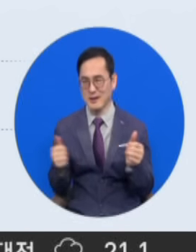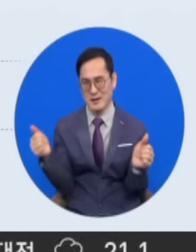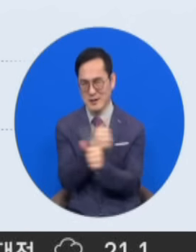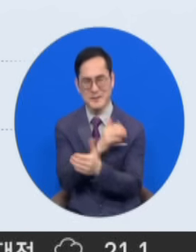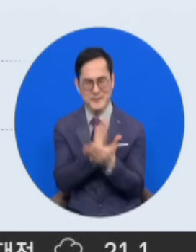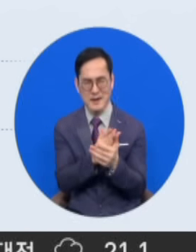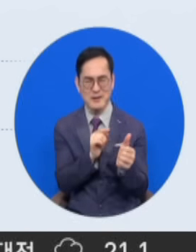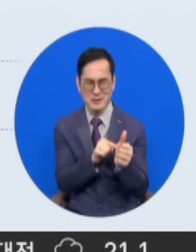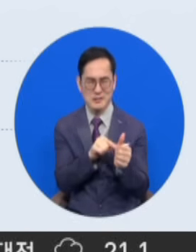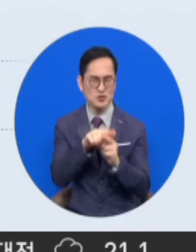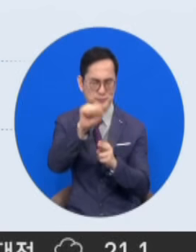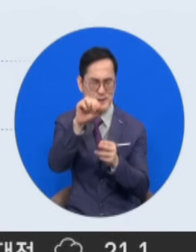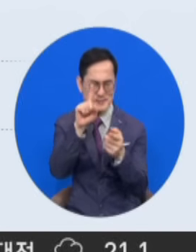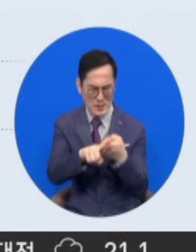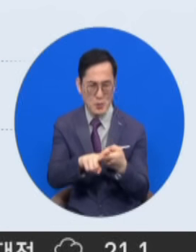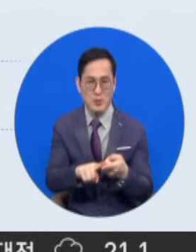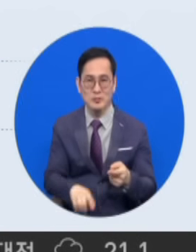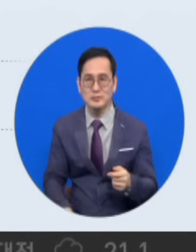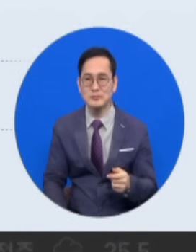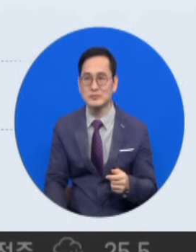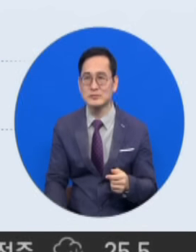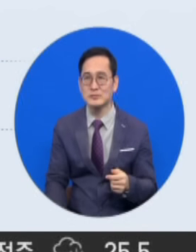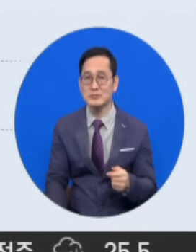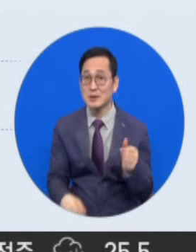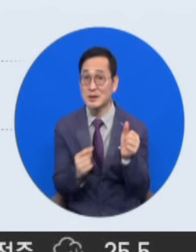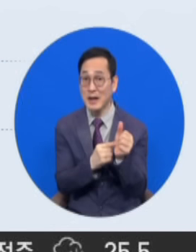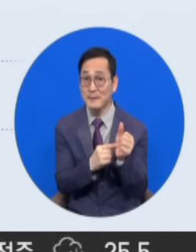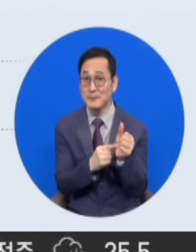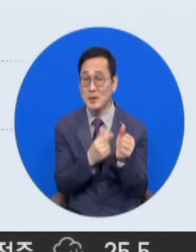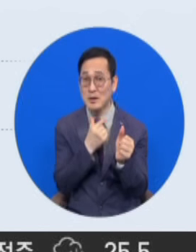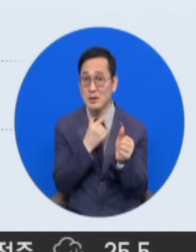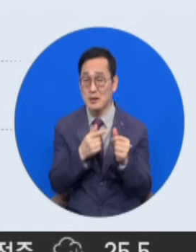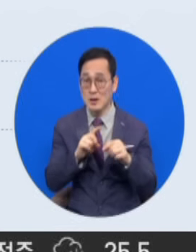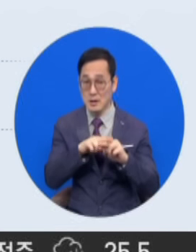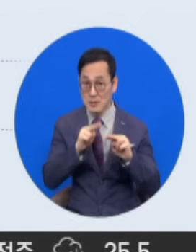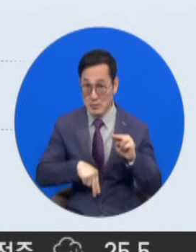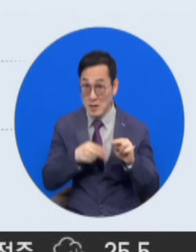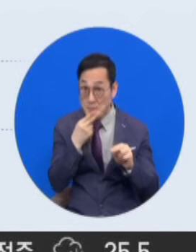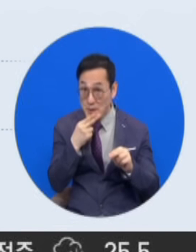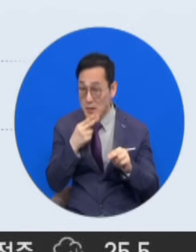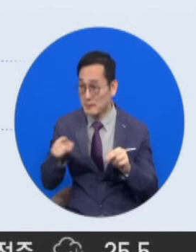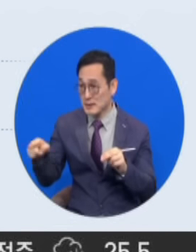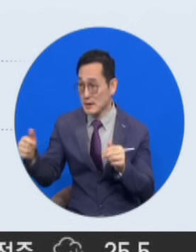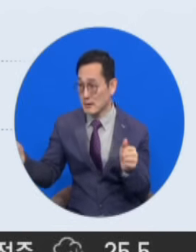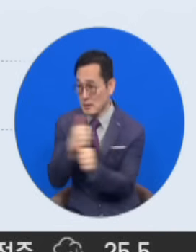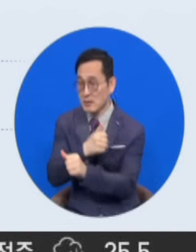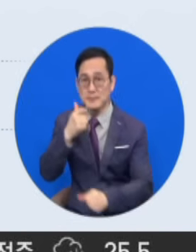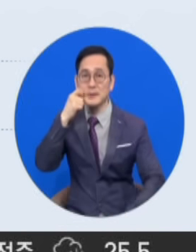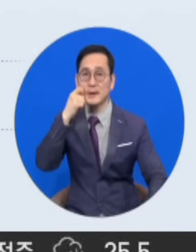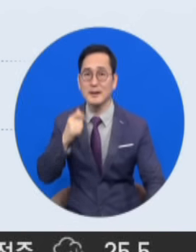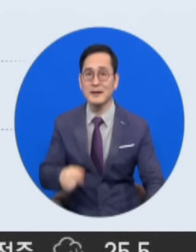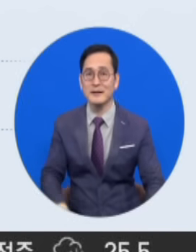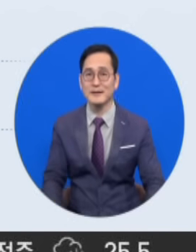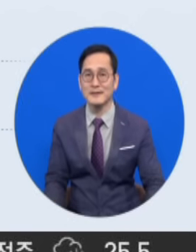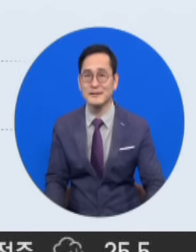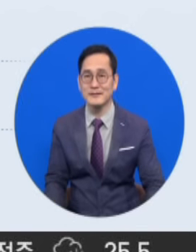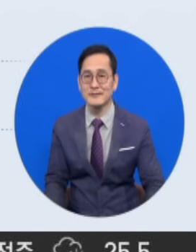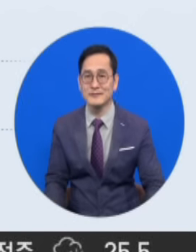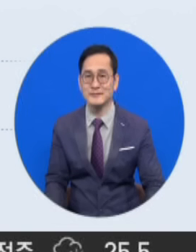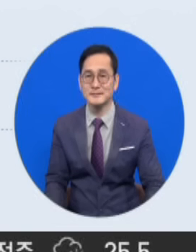내렸다면 사실은 강제적으로 후보를 교체할 수도 없는 노릇이어서 자, 이 미국의 대선 국면이 아주